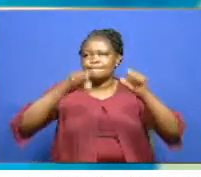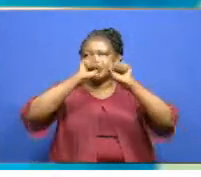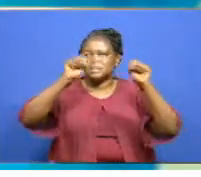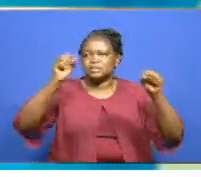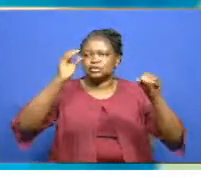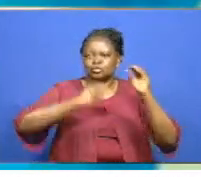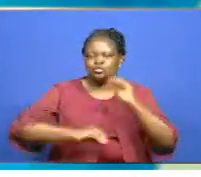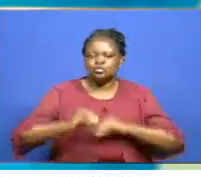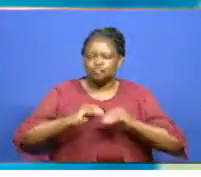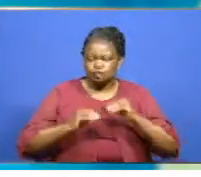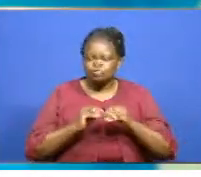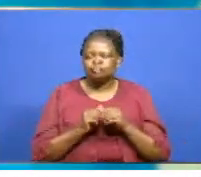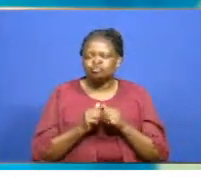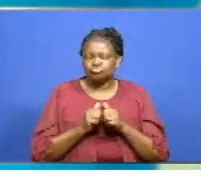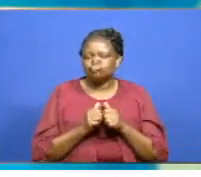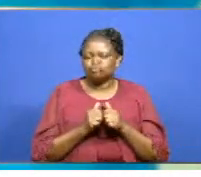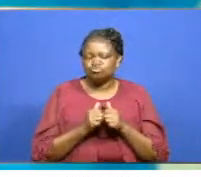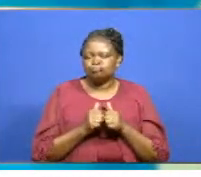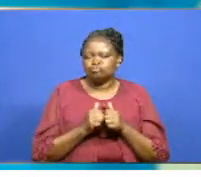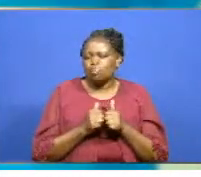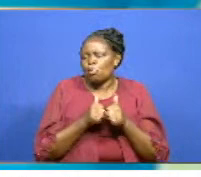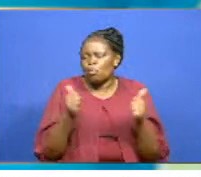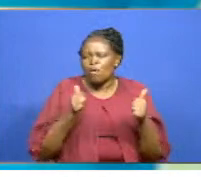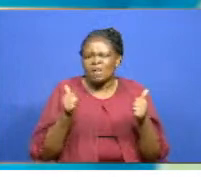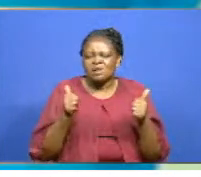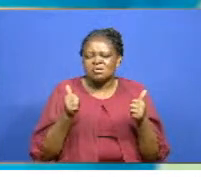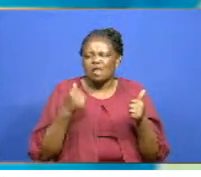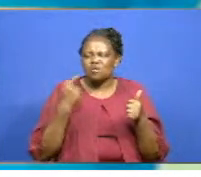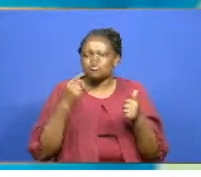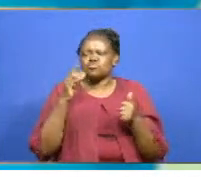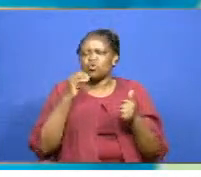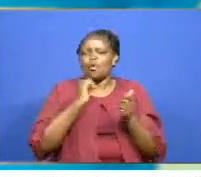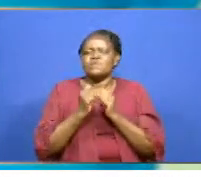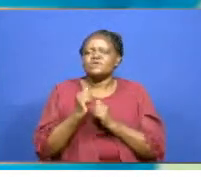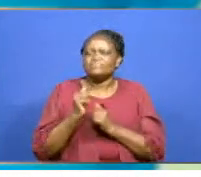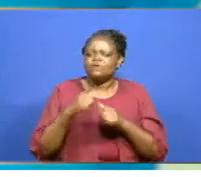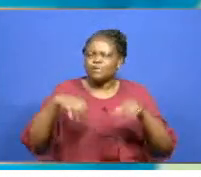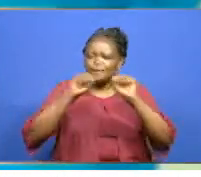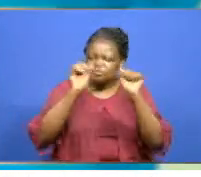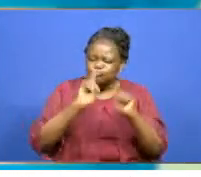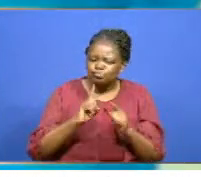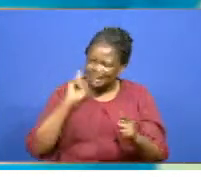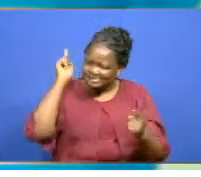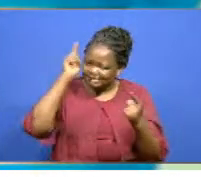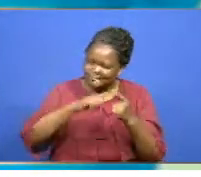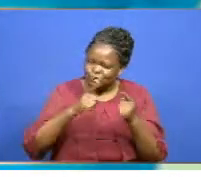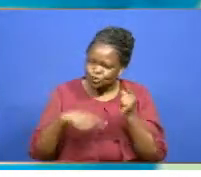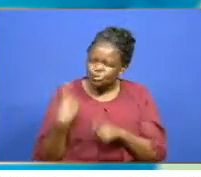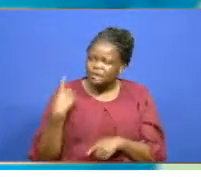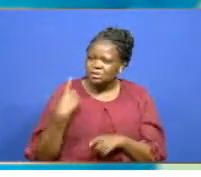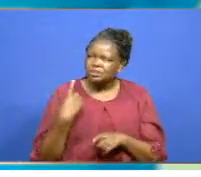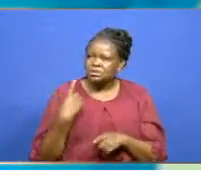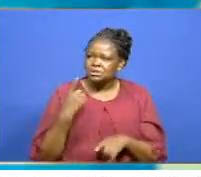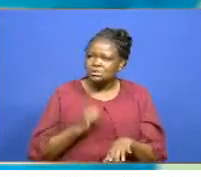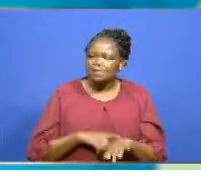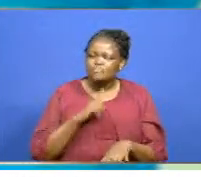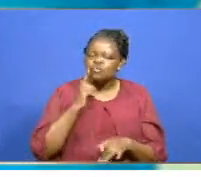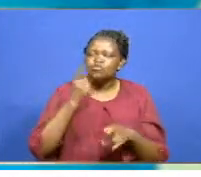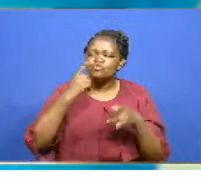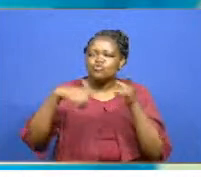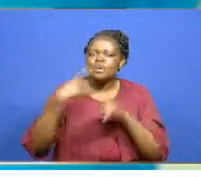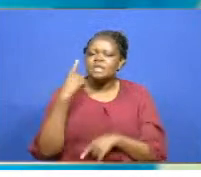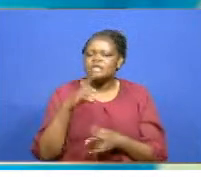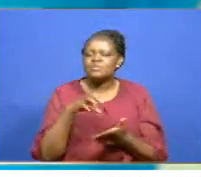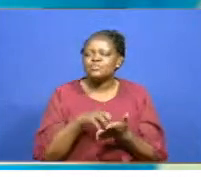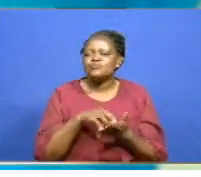election sense. Kwa sababu si tu kurun for presidency, lazima pia uran na intention ya kuwin. Na wakisema tunataka to win hiki kiti